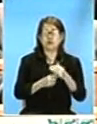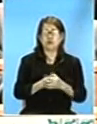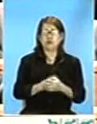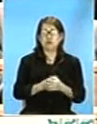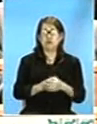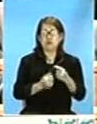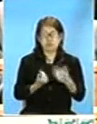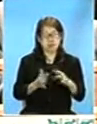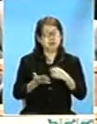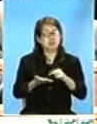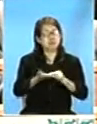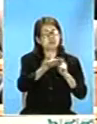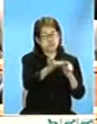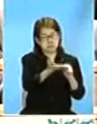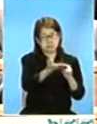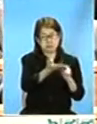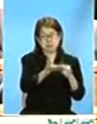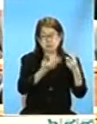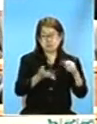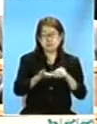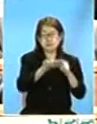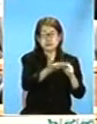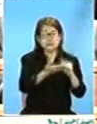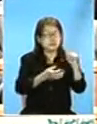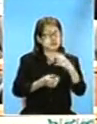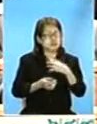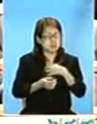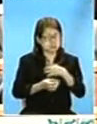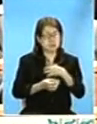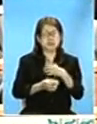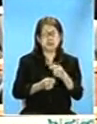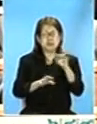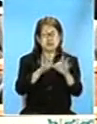ได้ยื่นญัตติขอ